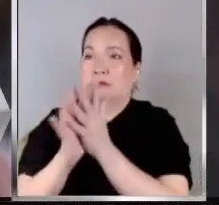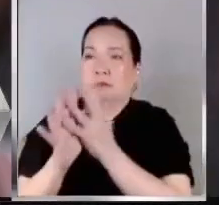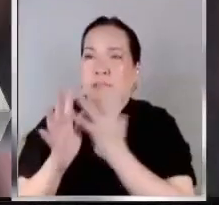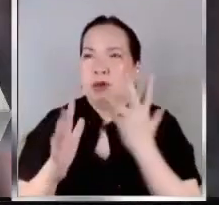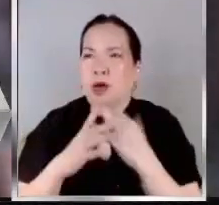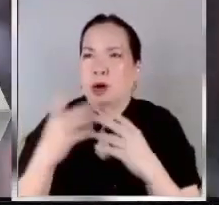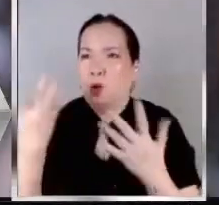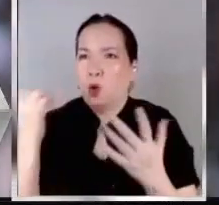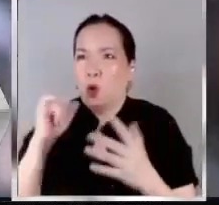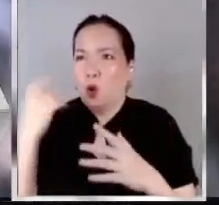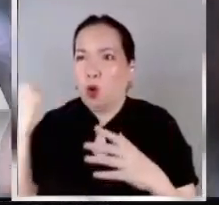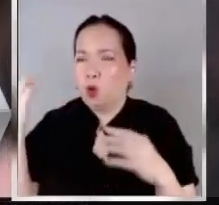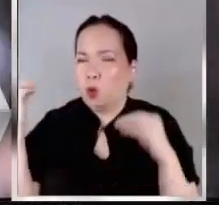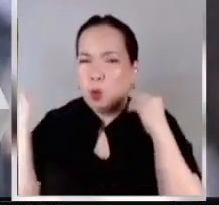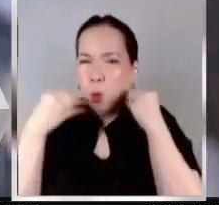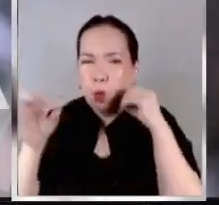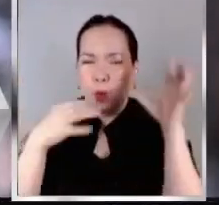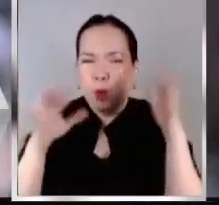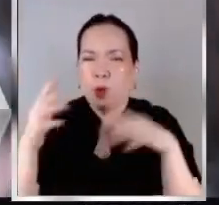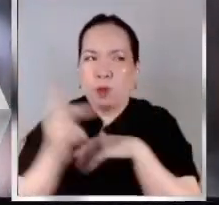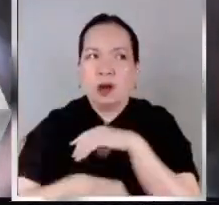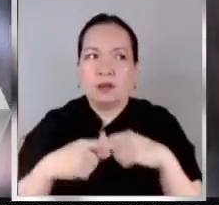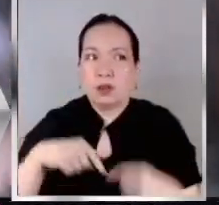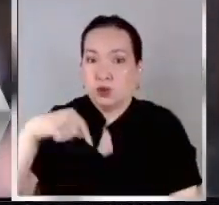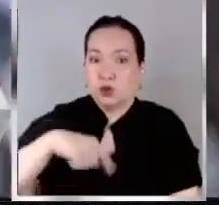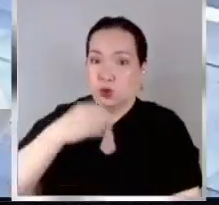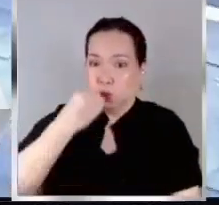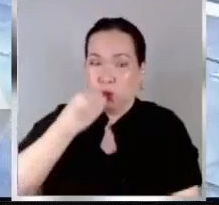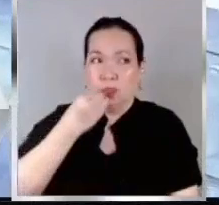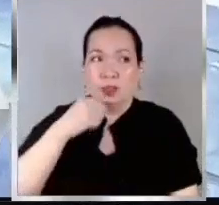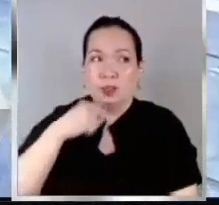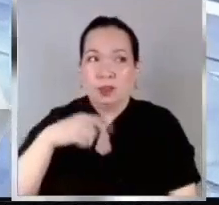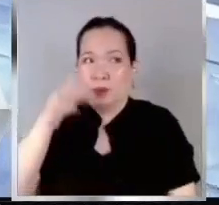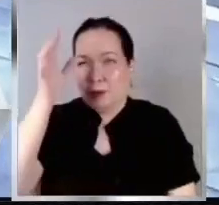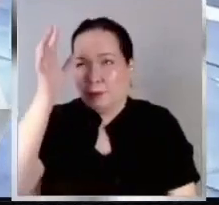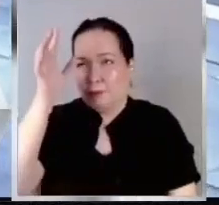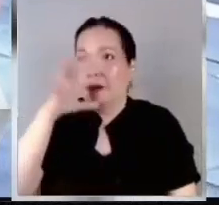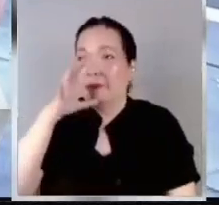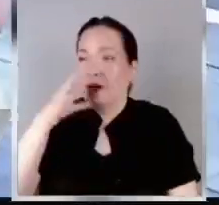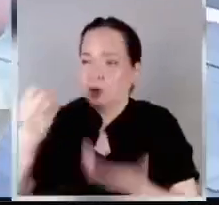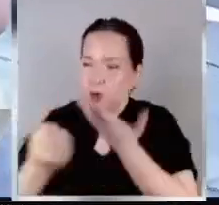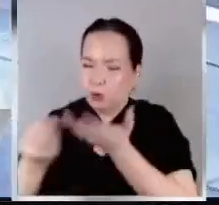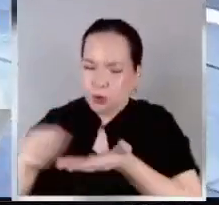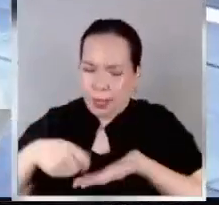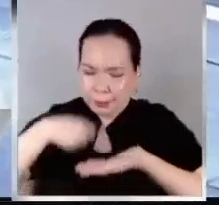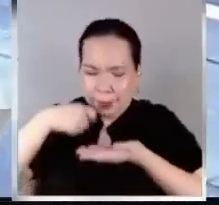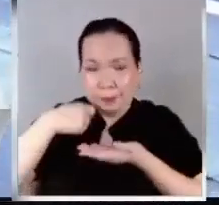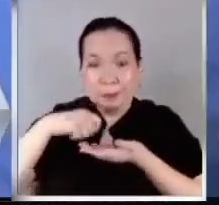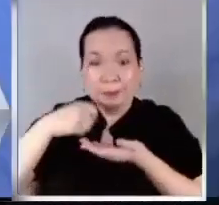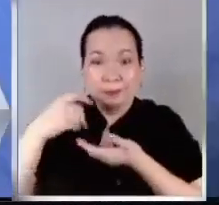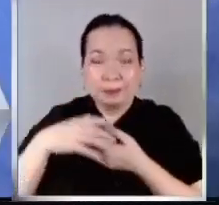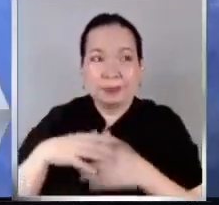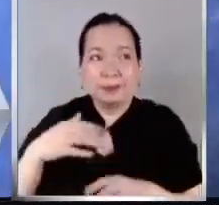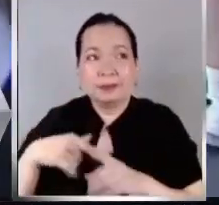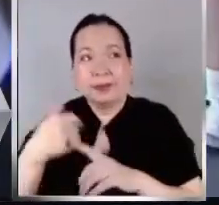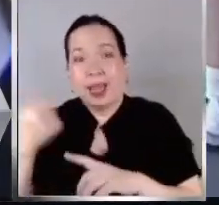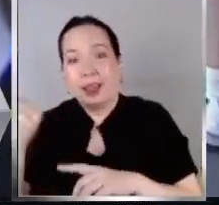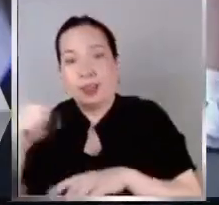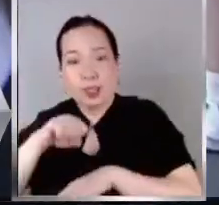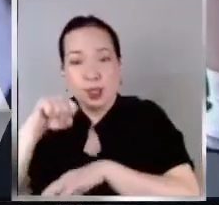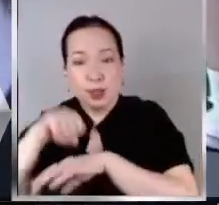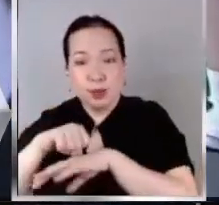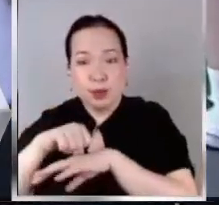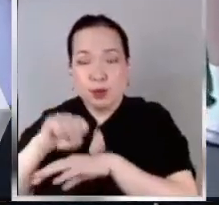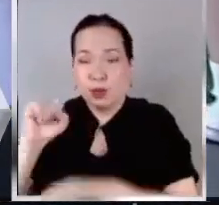mga probinsya. Dito na kami kumain, nagluto nga po ni Mama to. Mula naman Singapore, diretso na ang uwi sa Bacolod ni